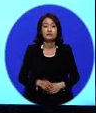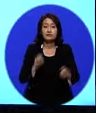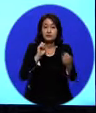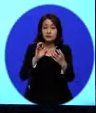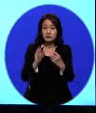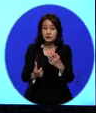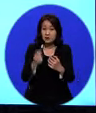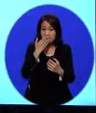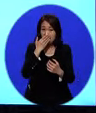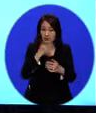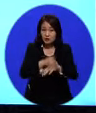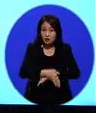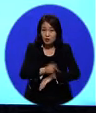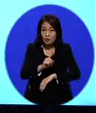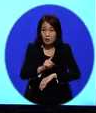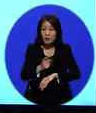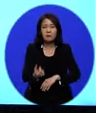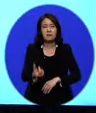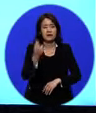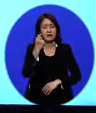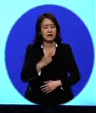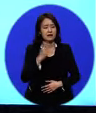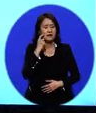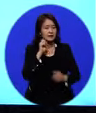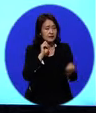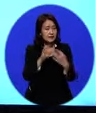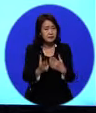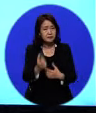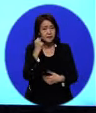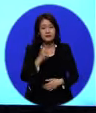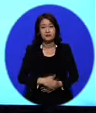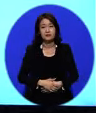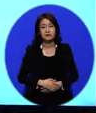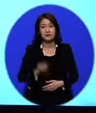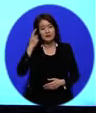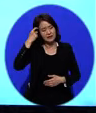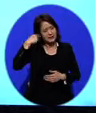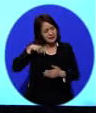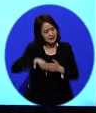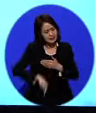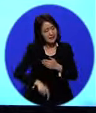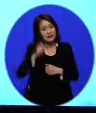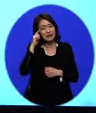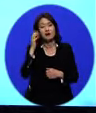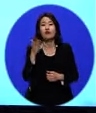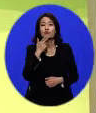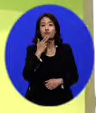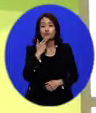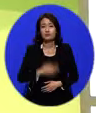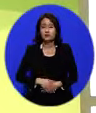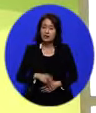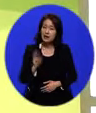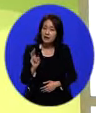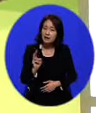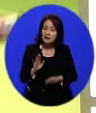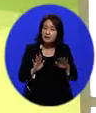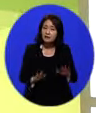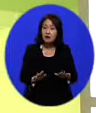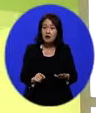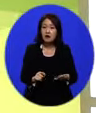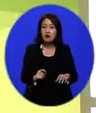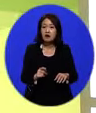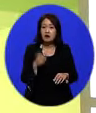대답도 빨리 할까요? 천천히 할까요? 빨리 해요. 네, 빨리 합니다. 깊게 생각 안 해요. 그렇죠? 아마 지금